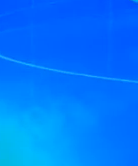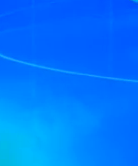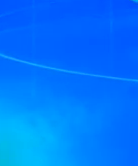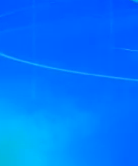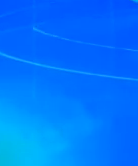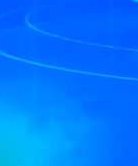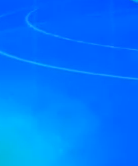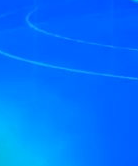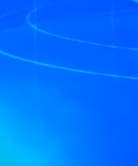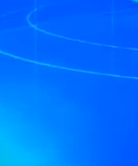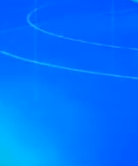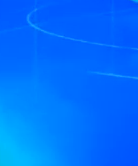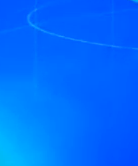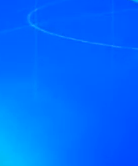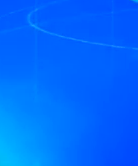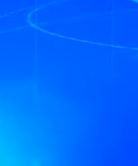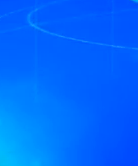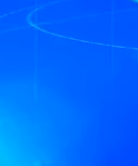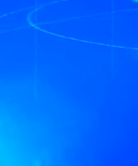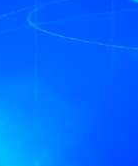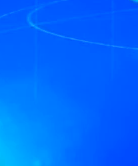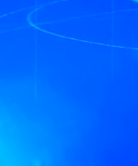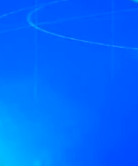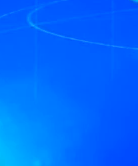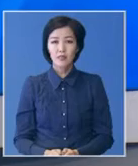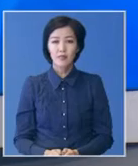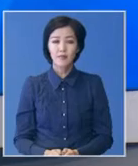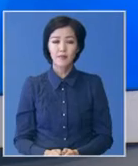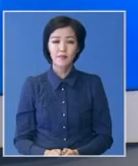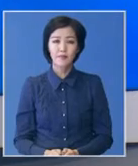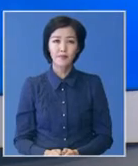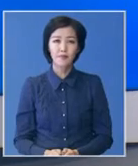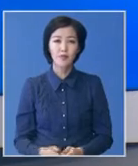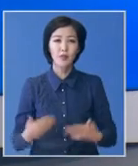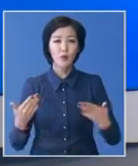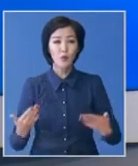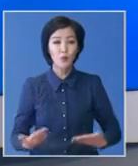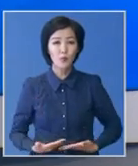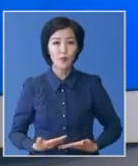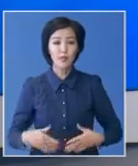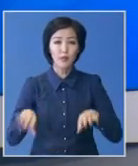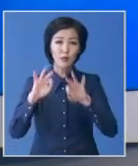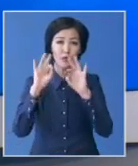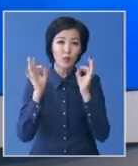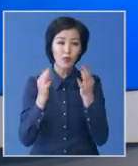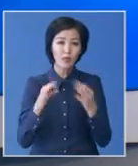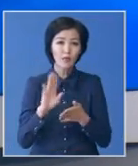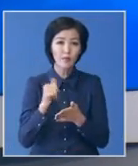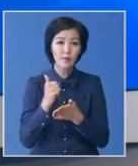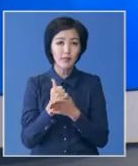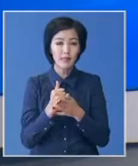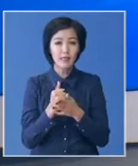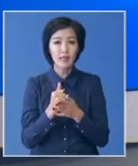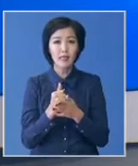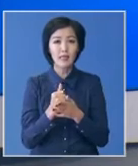Өмір өмірдің шежіресі өнер, ізгілікке ұмтылып,